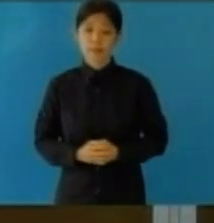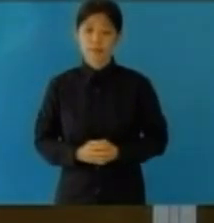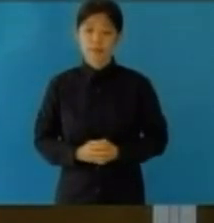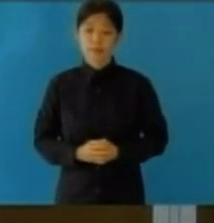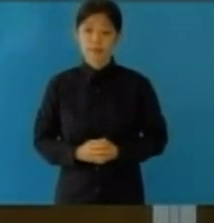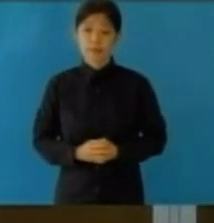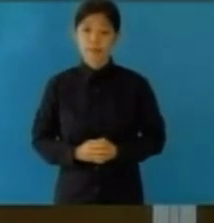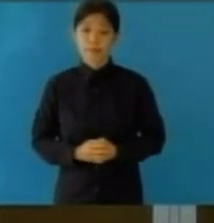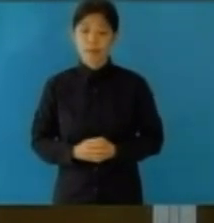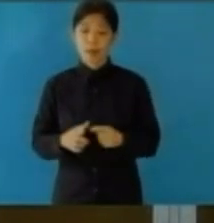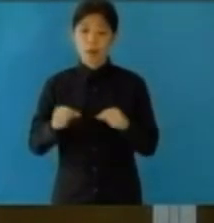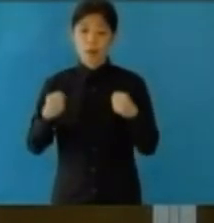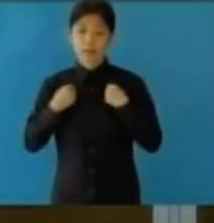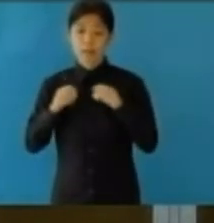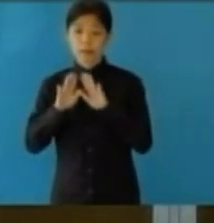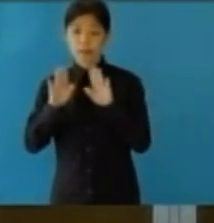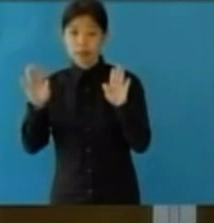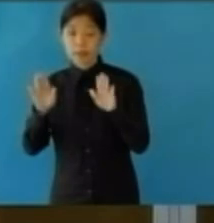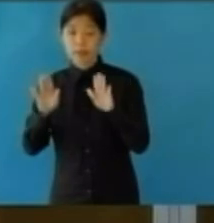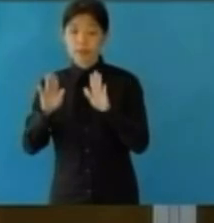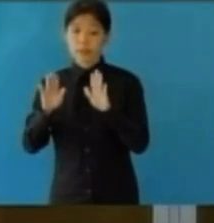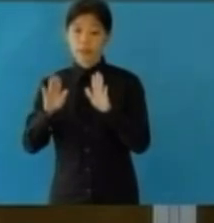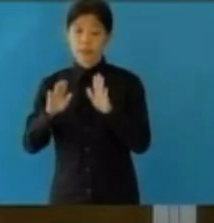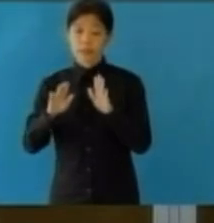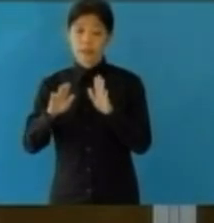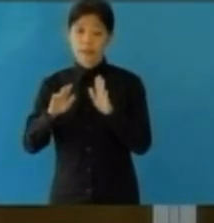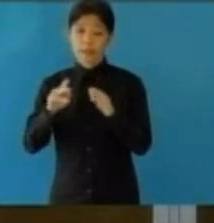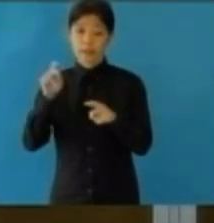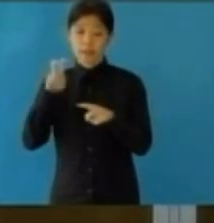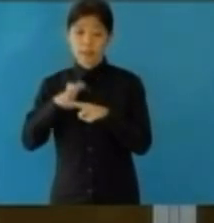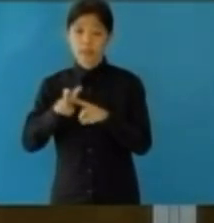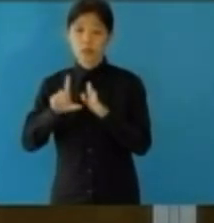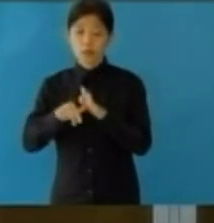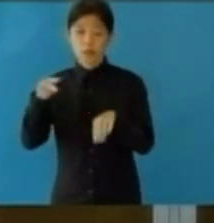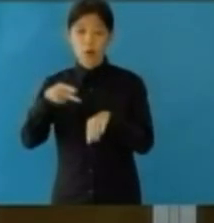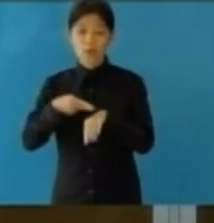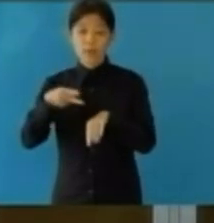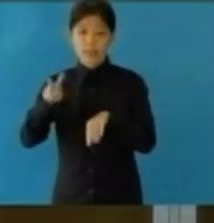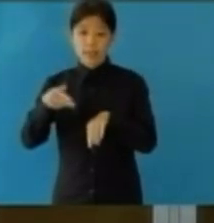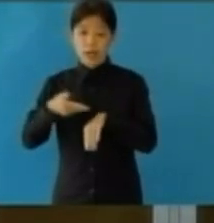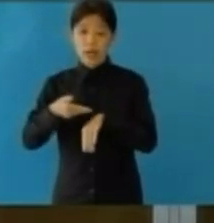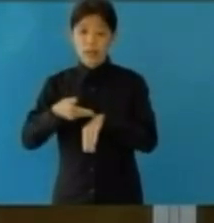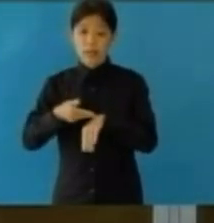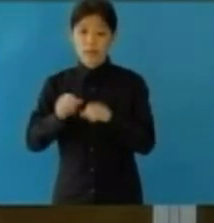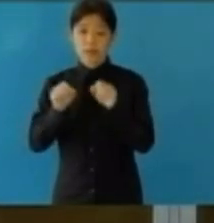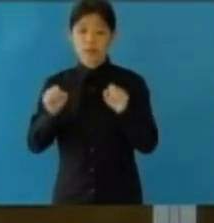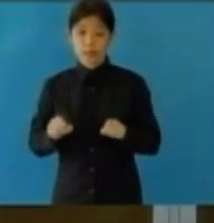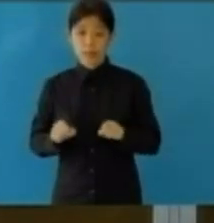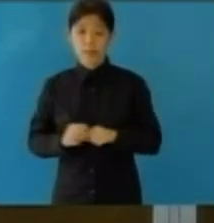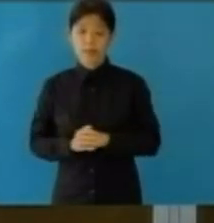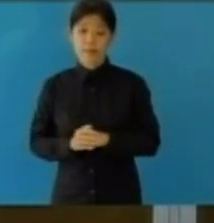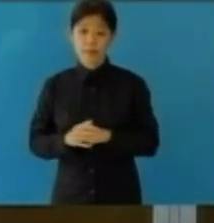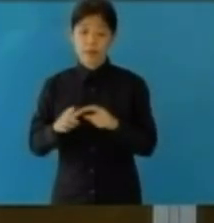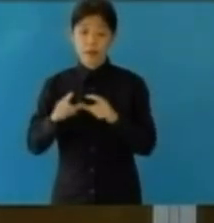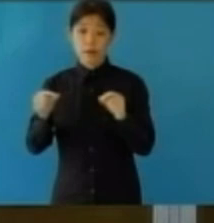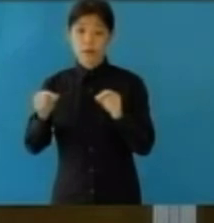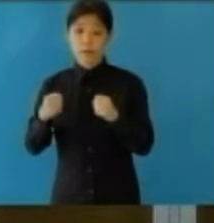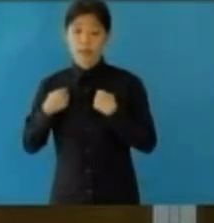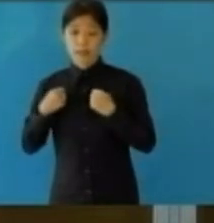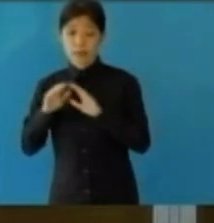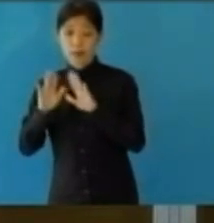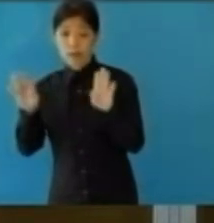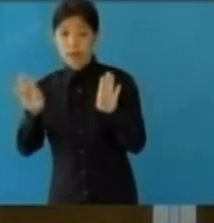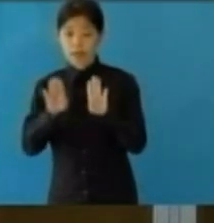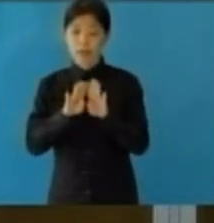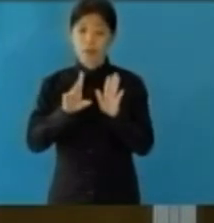次は国体の式典に出演される方々のリハーサル等についてであります。国体の開閉会式のオープニ